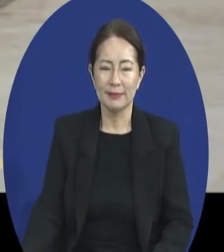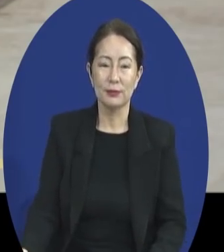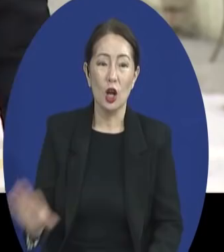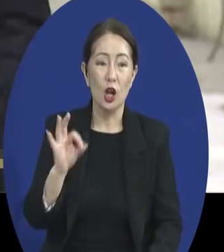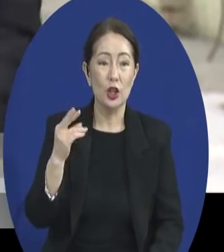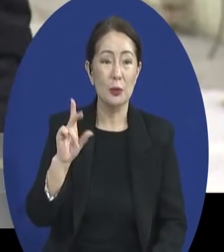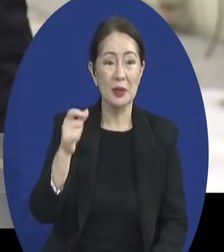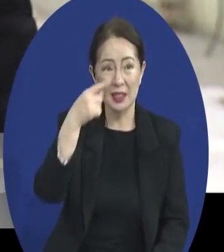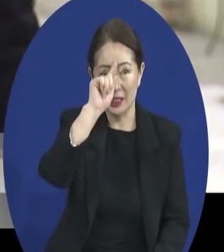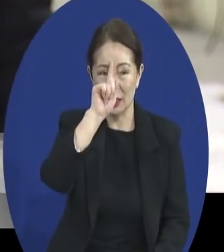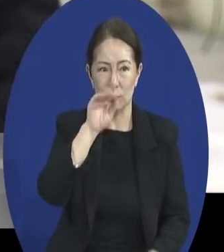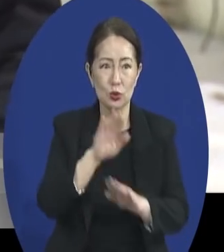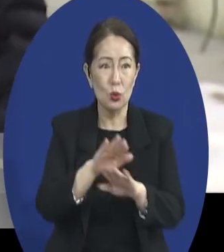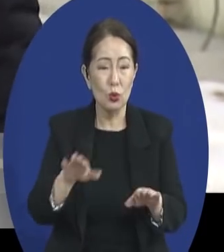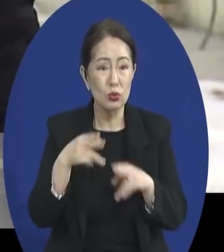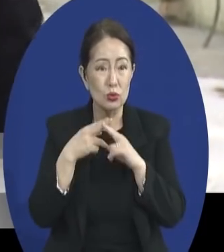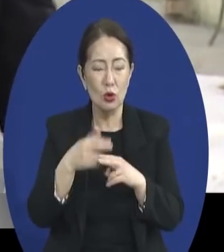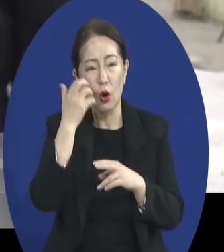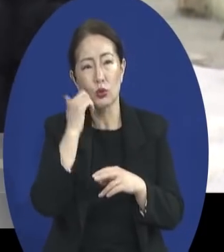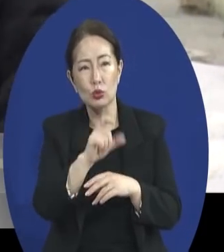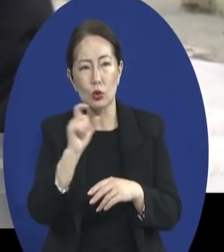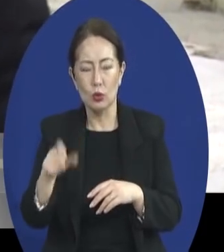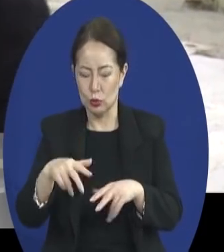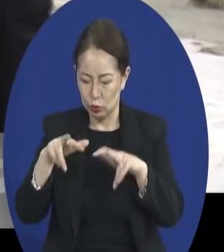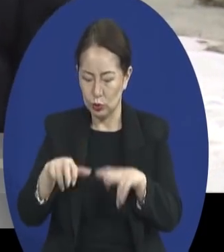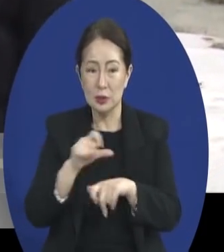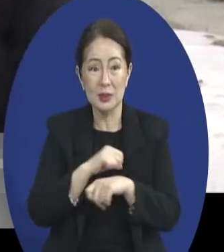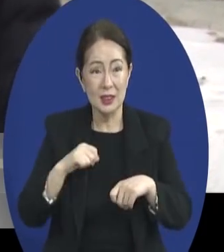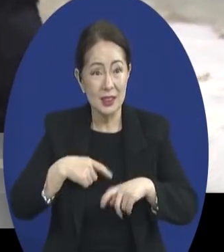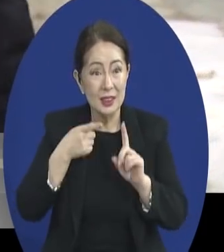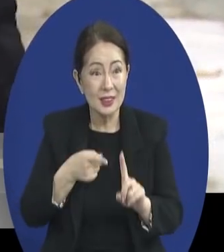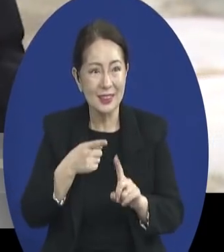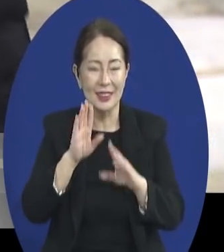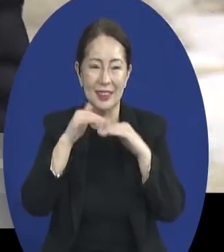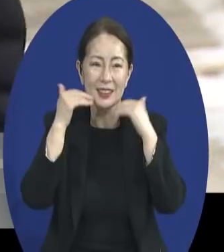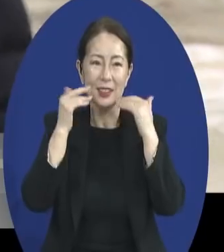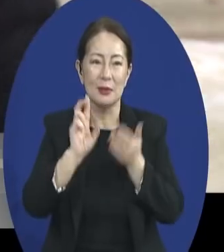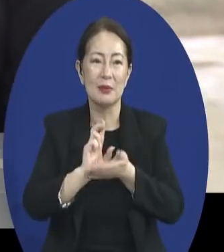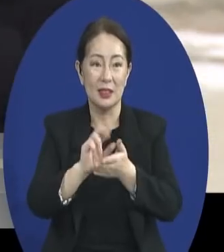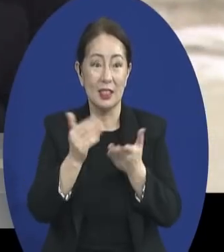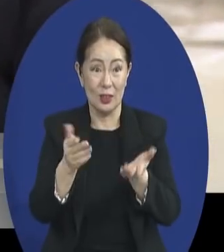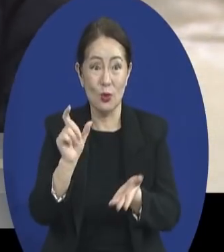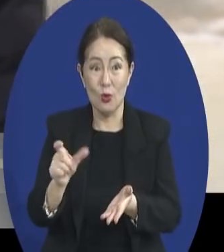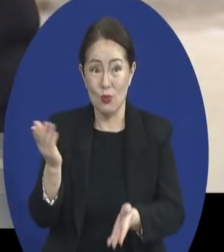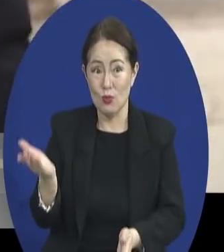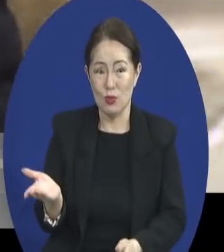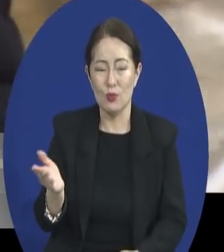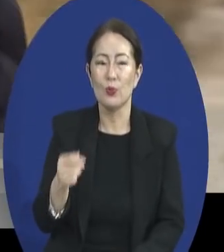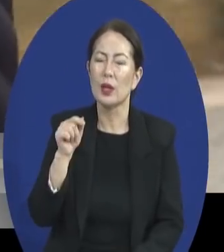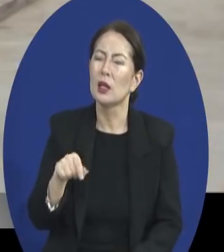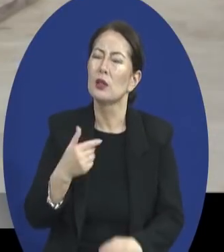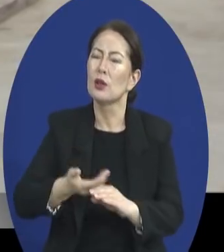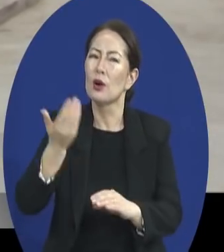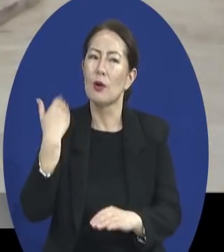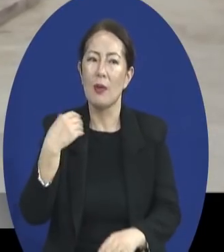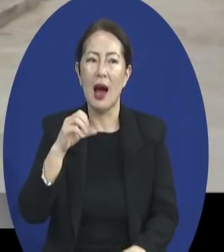Өнөр бэлэг эмч хүүхэд багчуудад, хөгшөлтөд, хөгжлийн бэрхшээлтэй иргэдэд инээмсэглэл биелгэлдэг нэг юм. Тэр анх